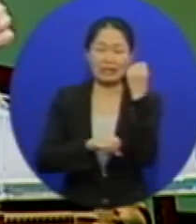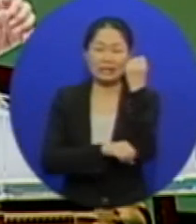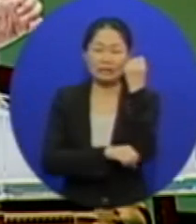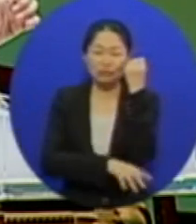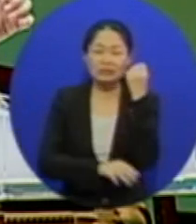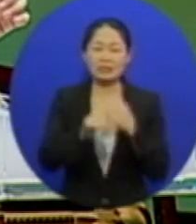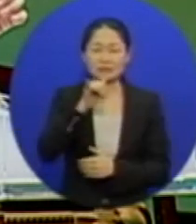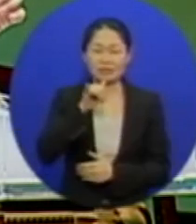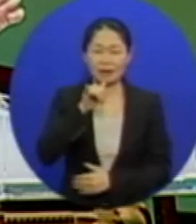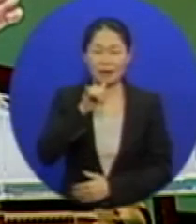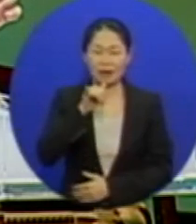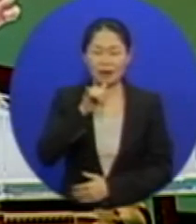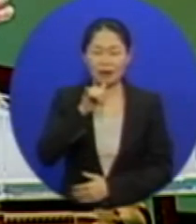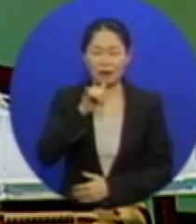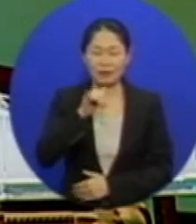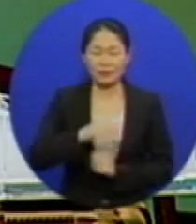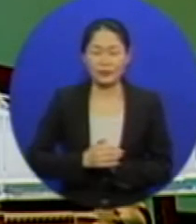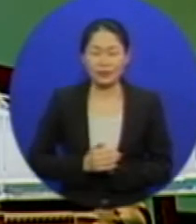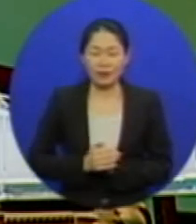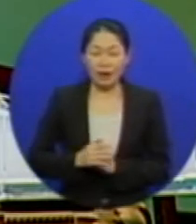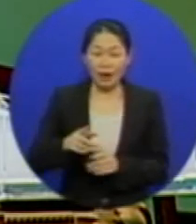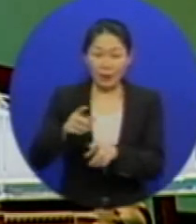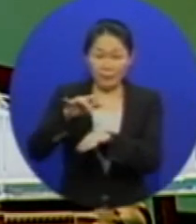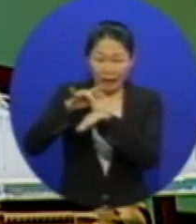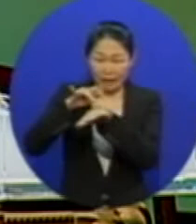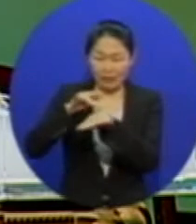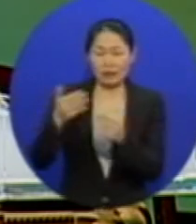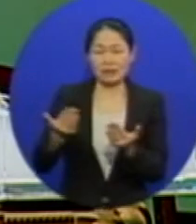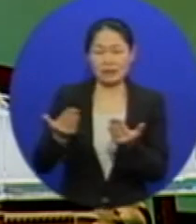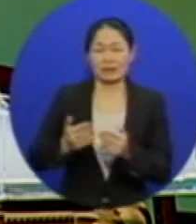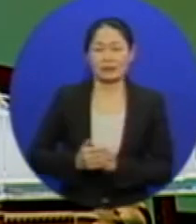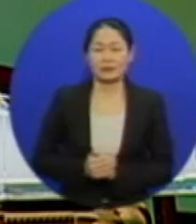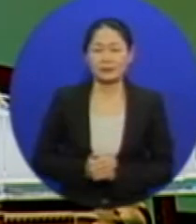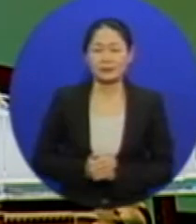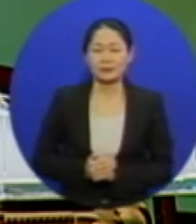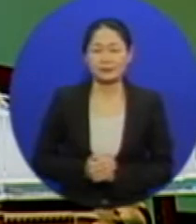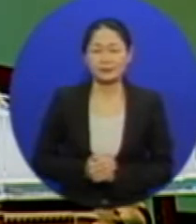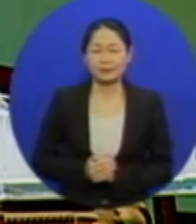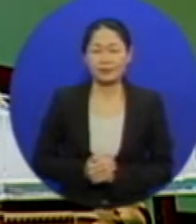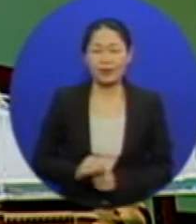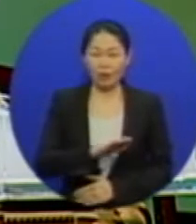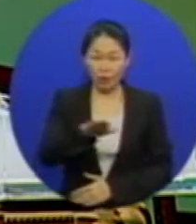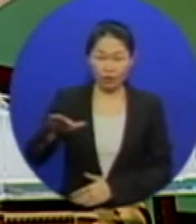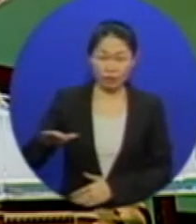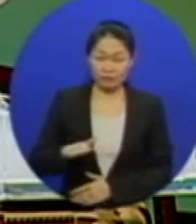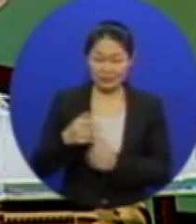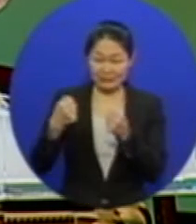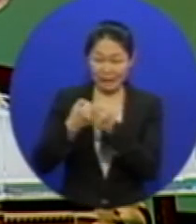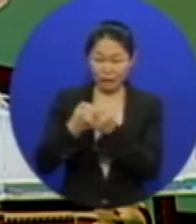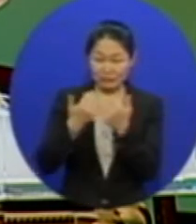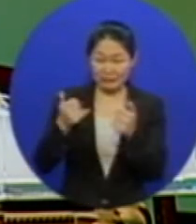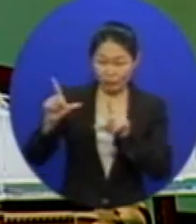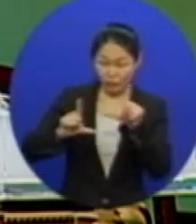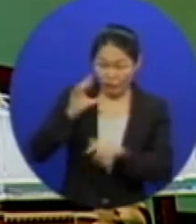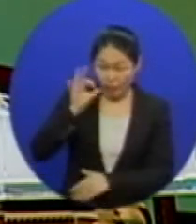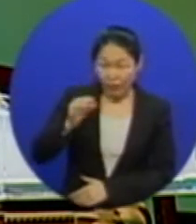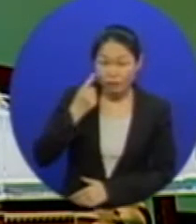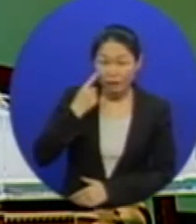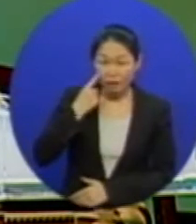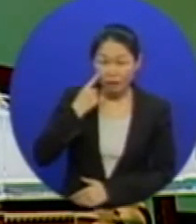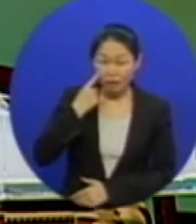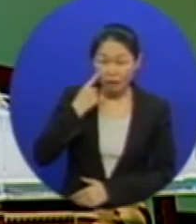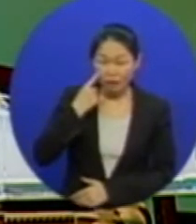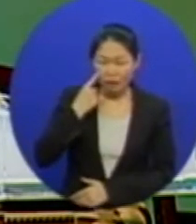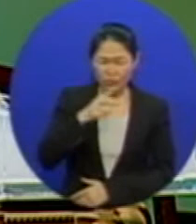끈이 있습니다 마귀가 하는 일이에요 여러분 싸우는 사람들을 한번 보세요 미워하는